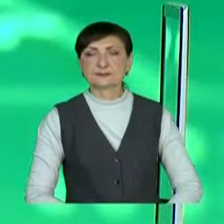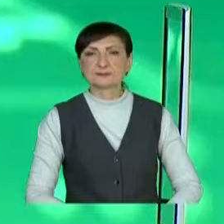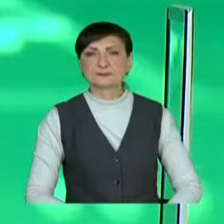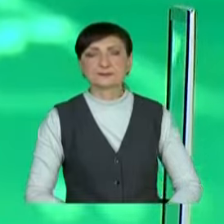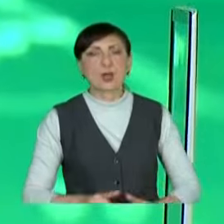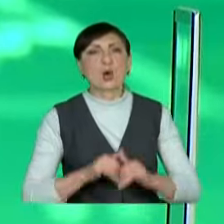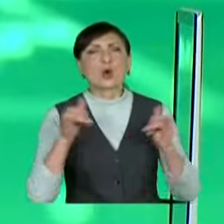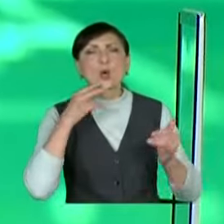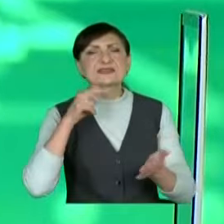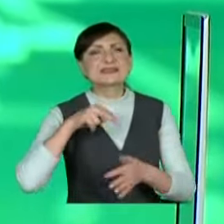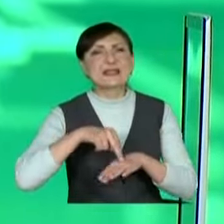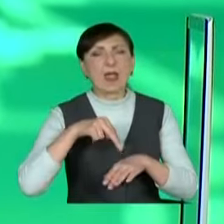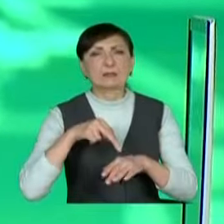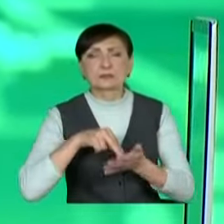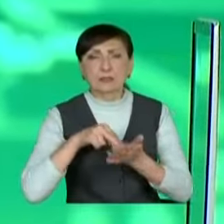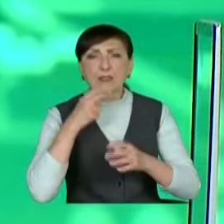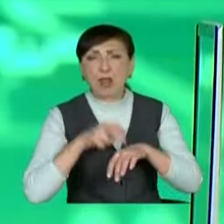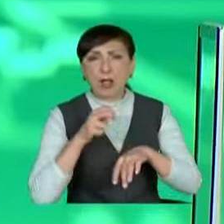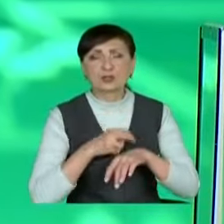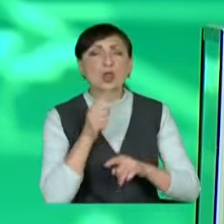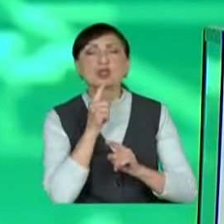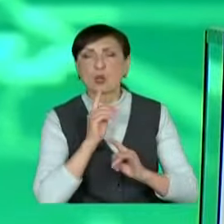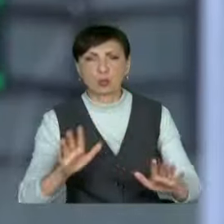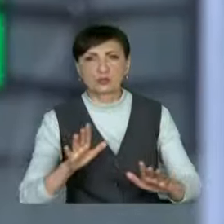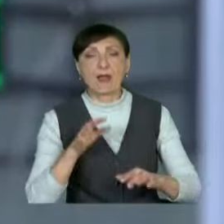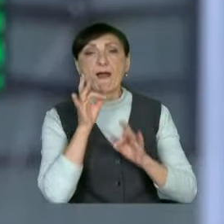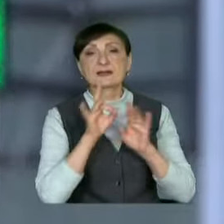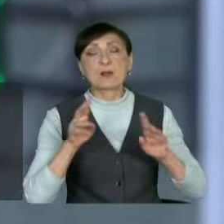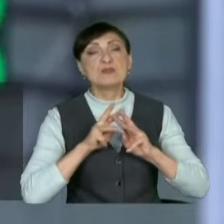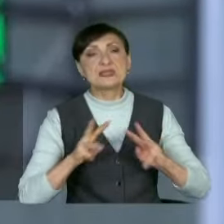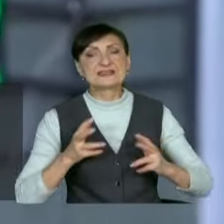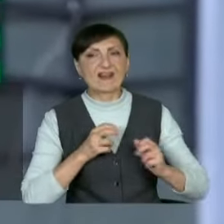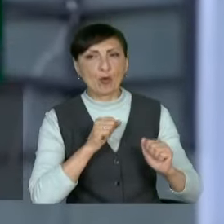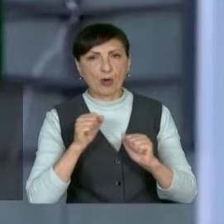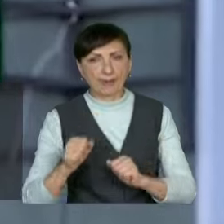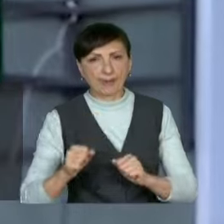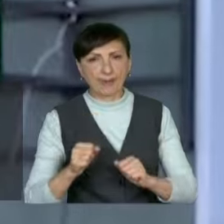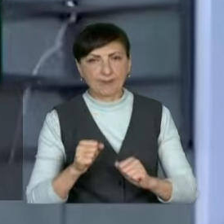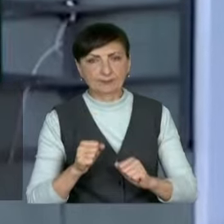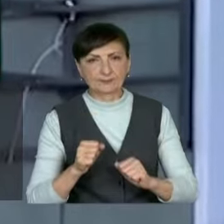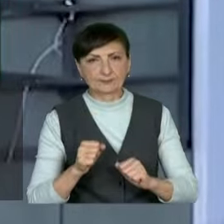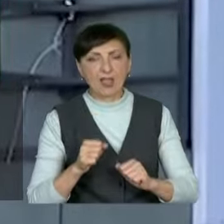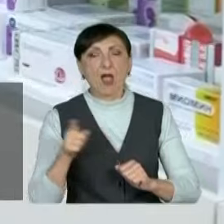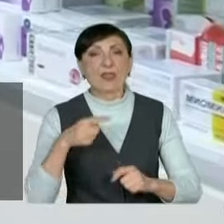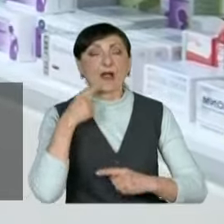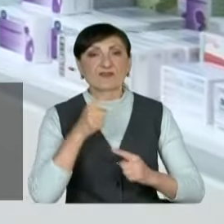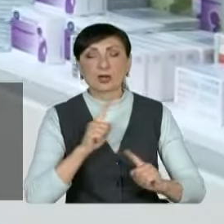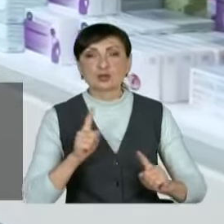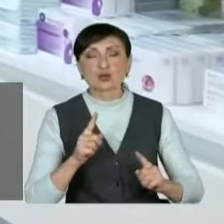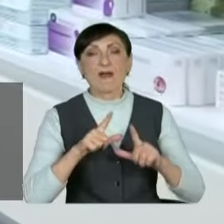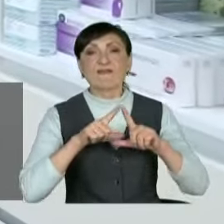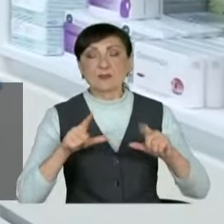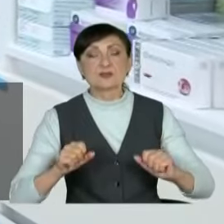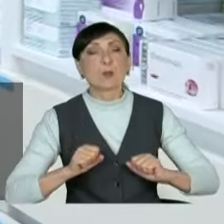Рост цен на лекарства не ожидается до конца года. Об этом рассказала министр здравоохранения Акмарал Альназарова. Она отметила, что